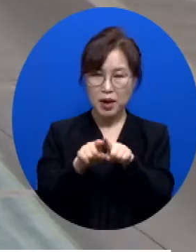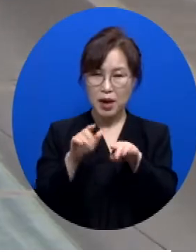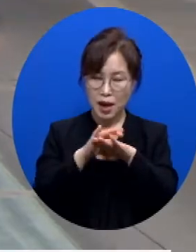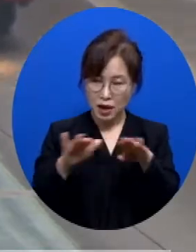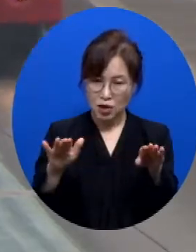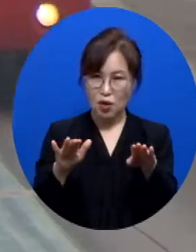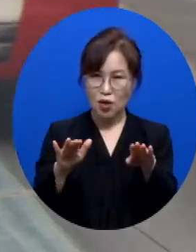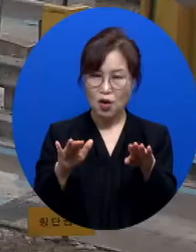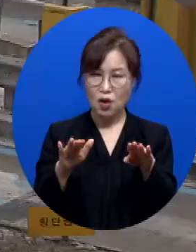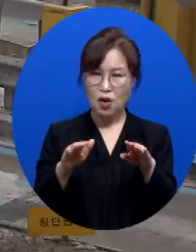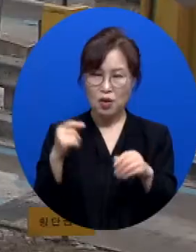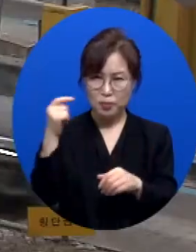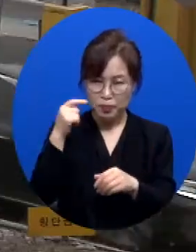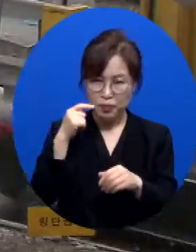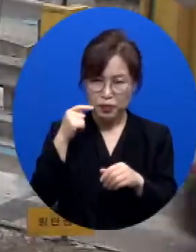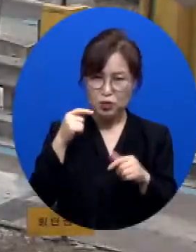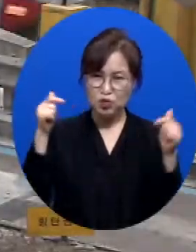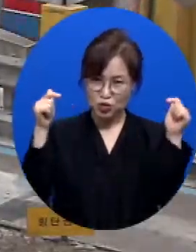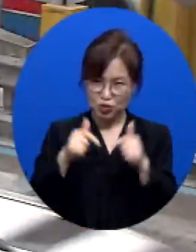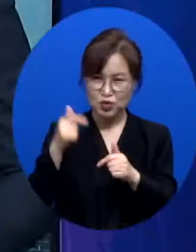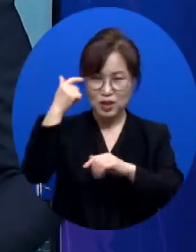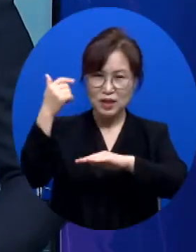지침의 완화 가능성도 시사했습니다.